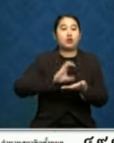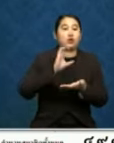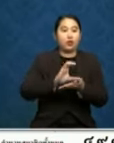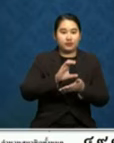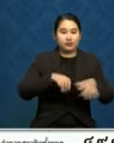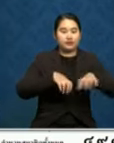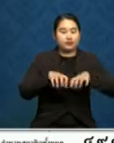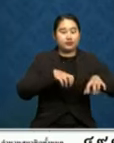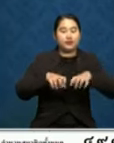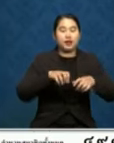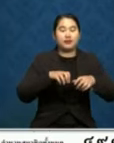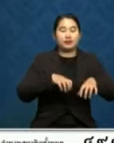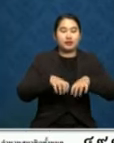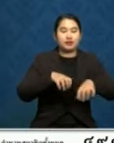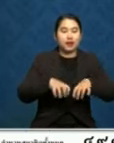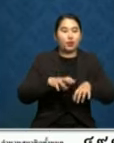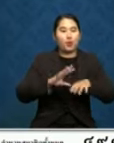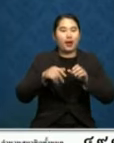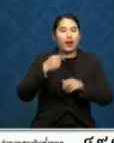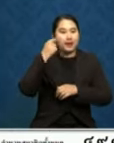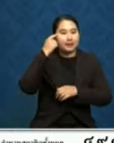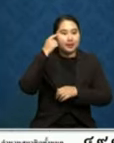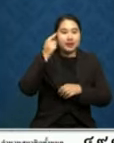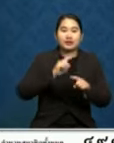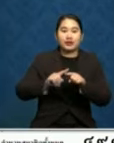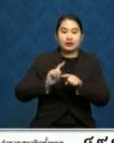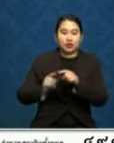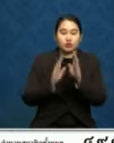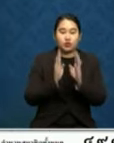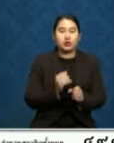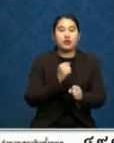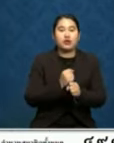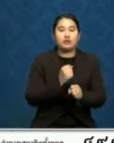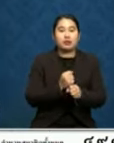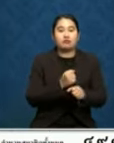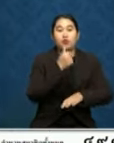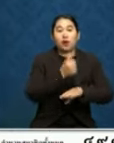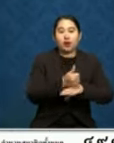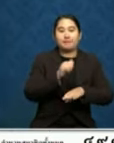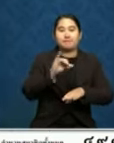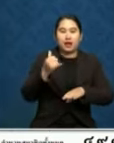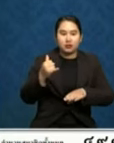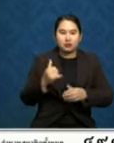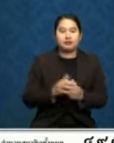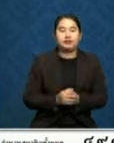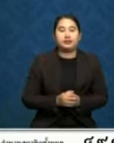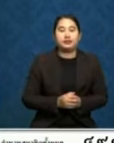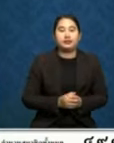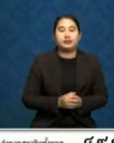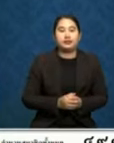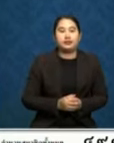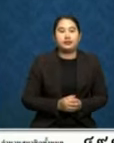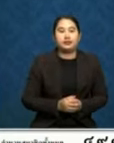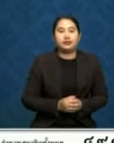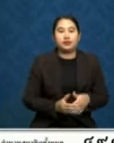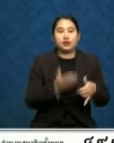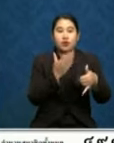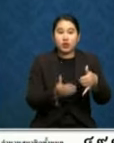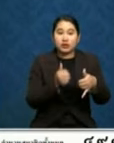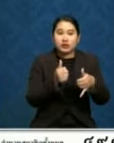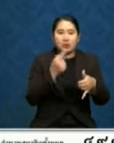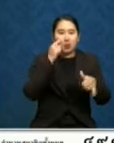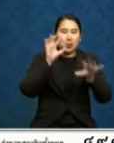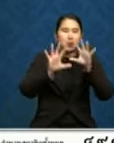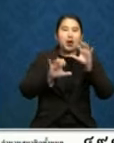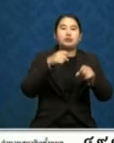ณและระบบการจัดการความคิดของบุคลากรโดยเฉพาะอย่างยิ่งบุคลากรระดับสูงบางท่านนะคะท่านประธานนิยามคนดีเป็นสิ่งที่จับต้องไม่